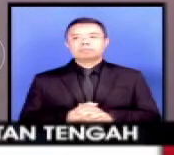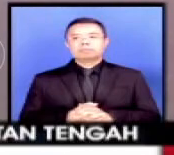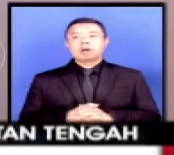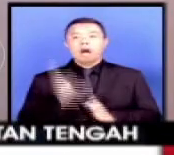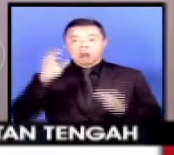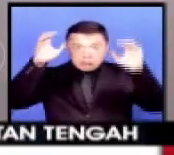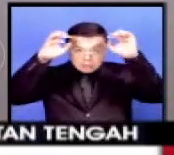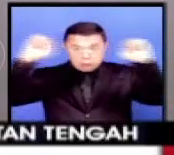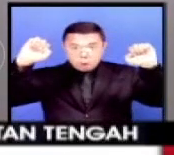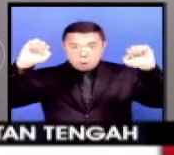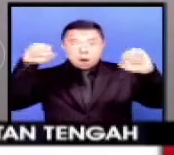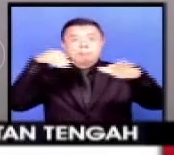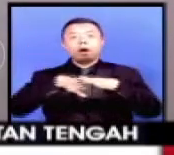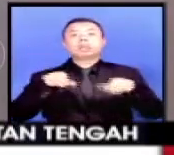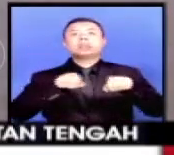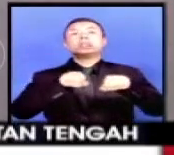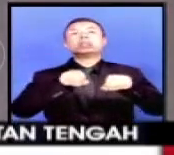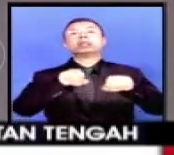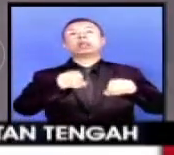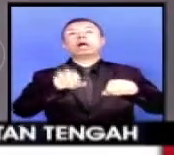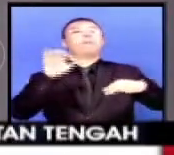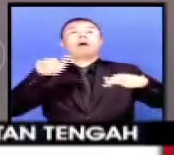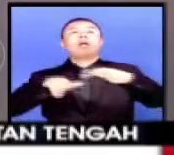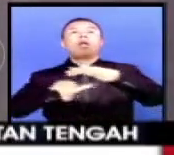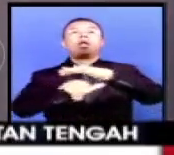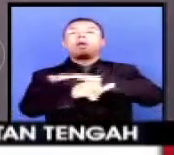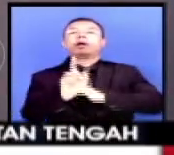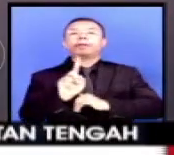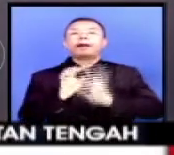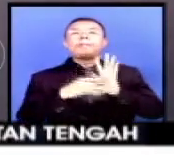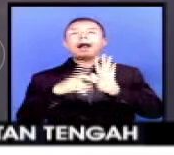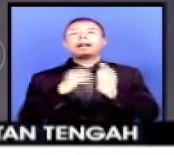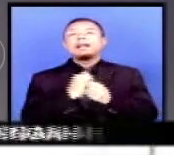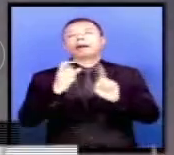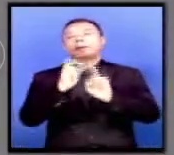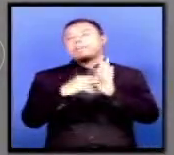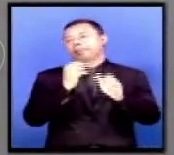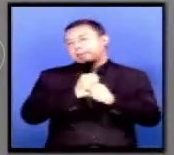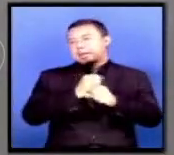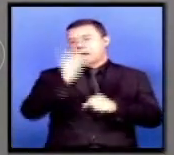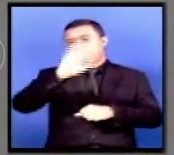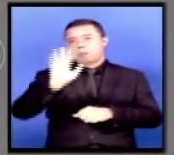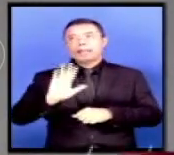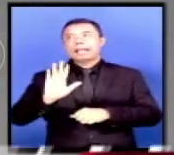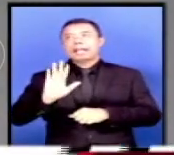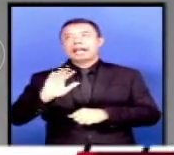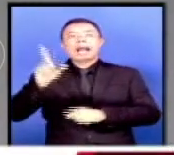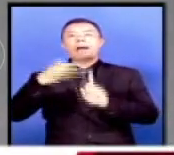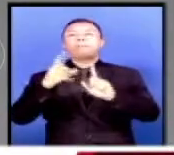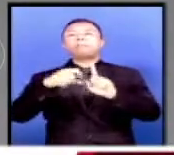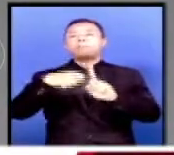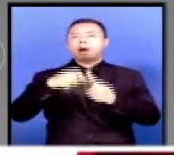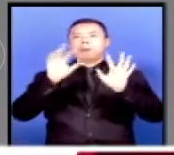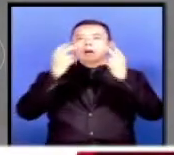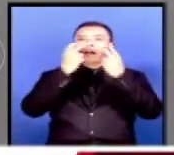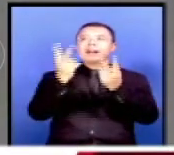Seekor kerbau kurban masuk ke dalam minimarket. Peristiwa ini terjadi di Malingping, Kabupaten Lebak, Banten. Peristiwa itu pun ramai hingga jadi